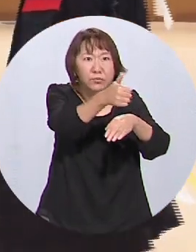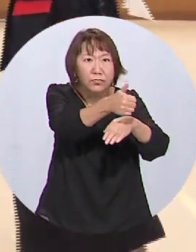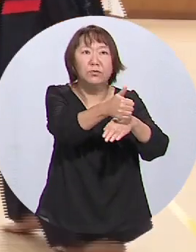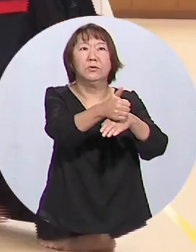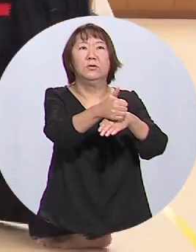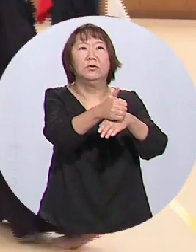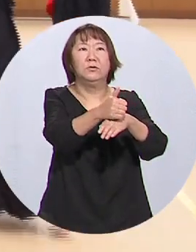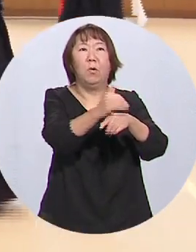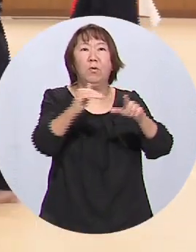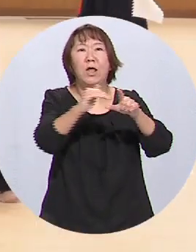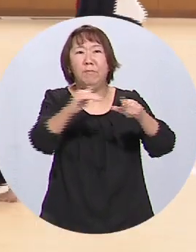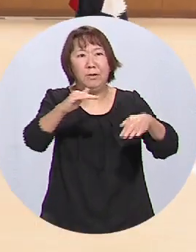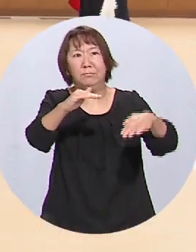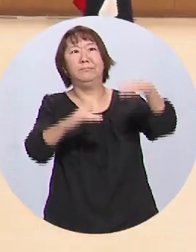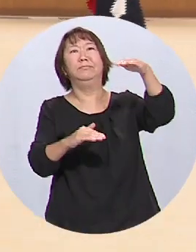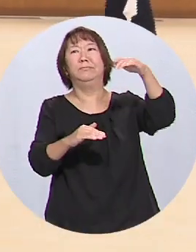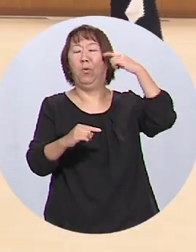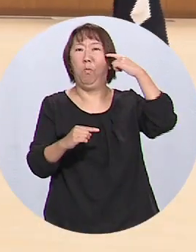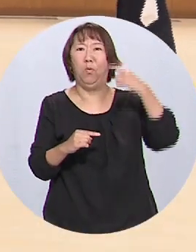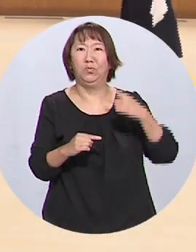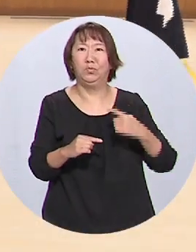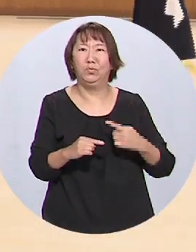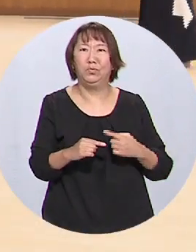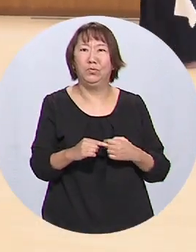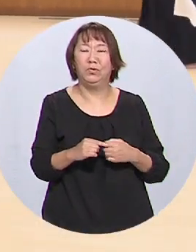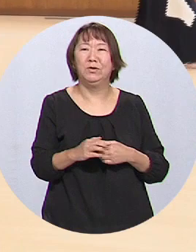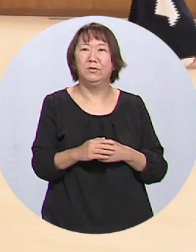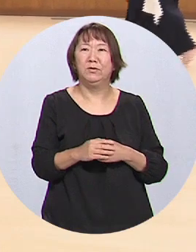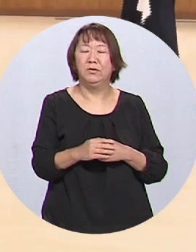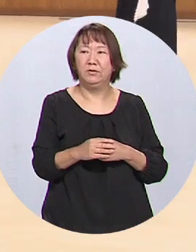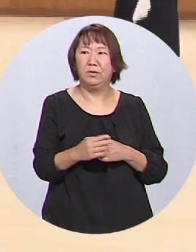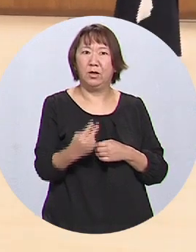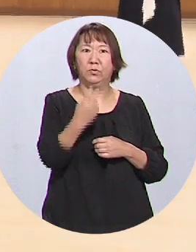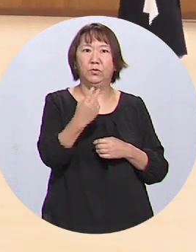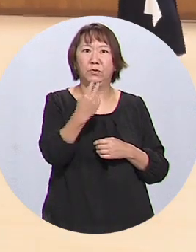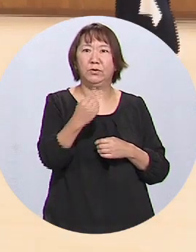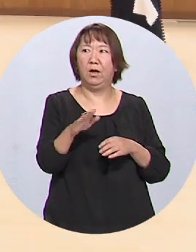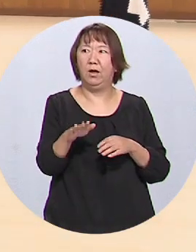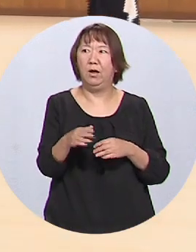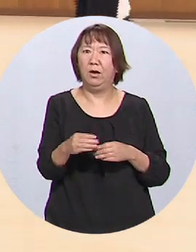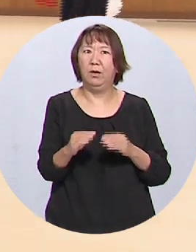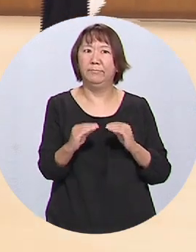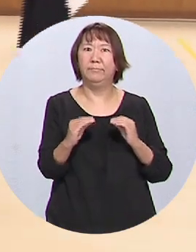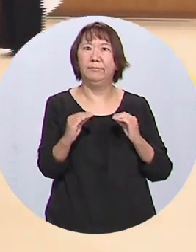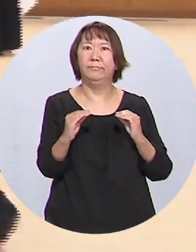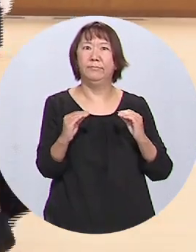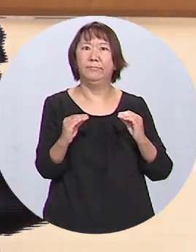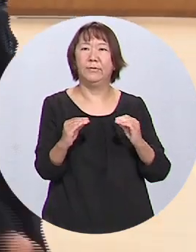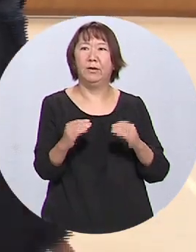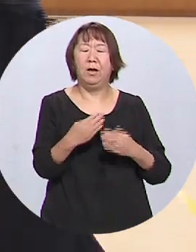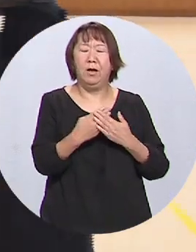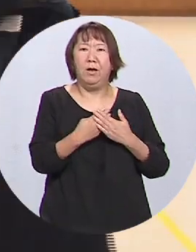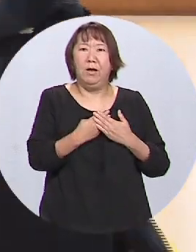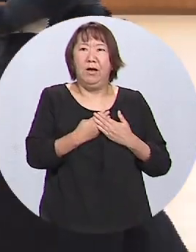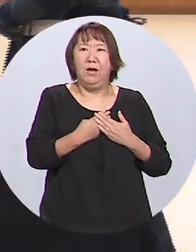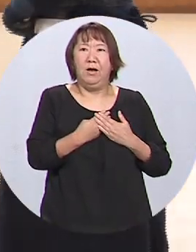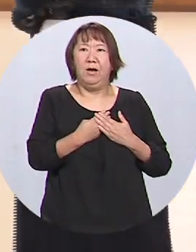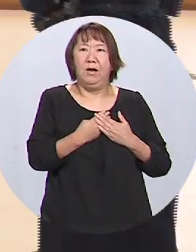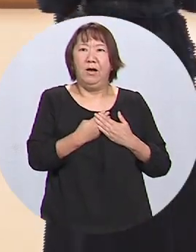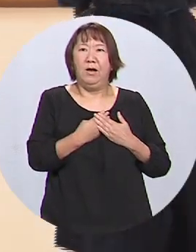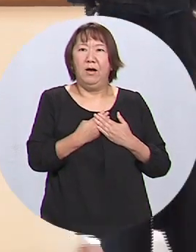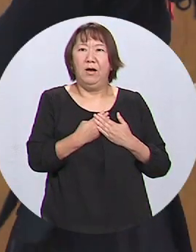お手合わせすらやらせてもらえない。 空気感がすごいな。わー、あれ今取られ